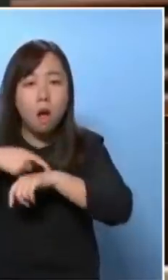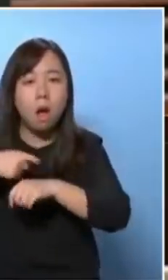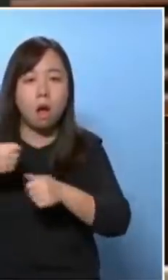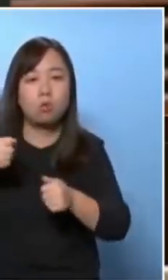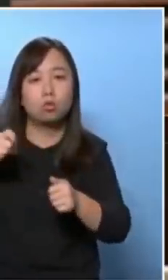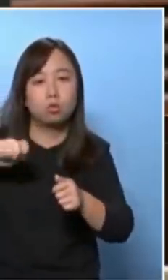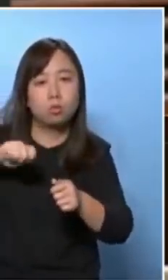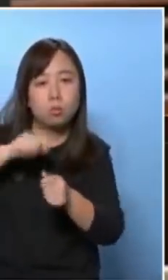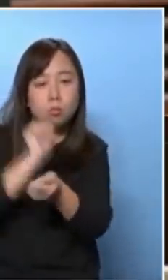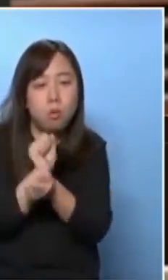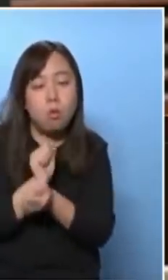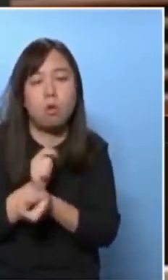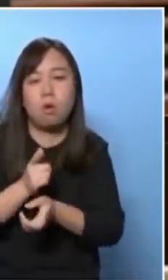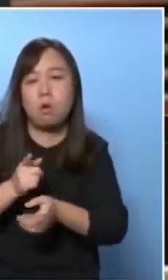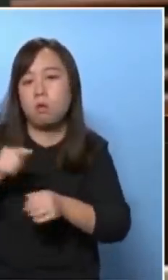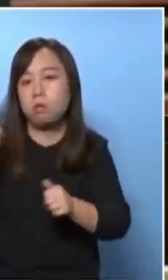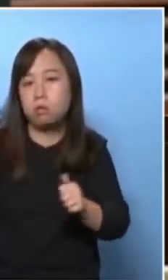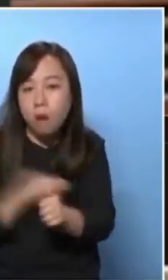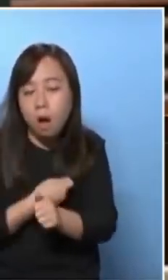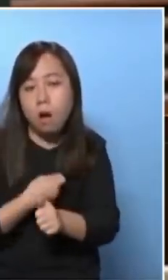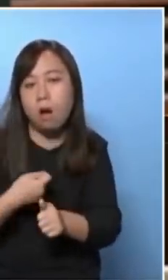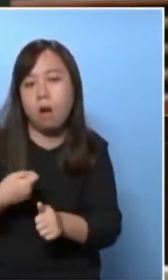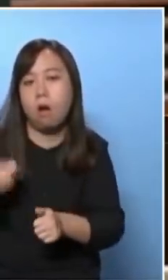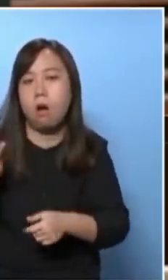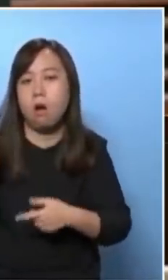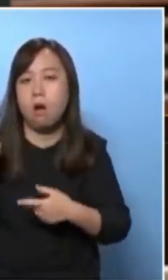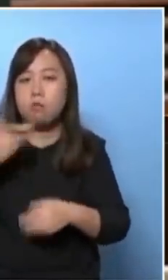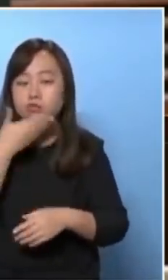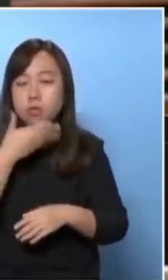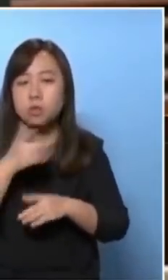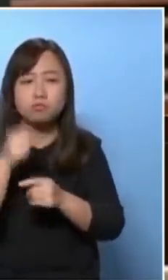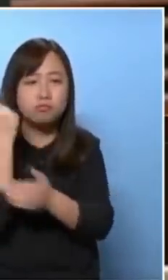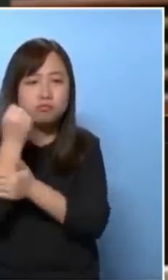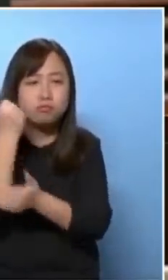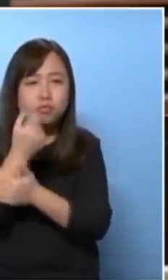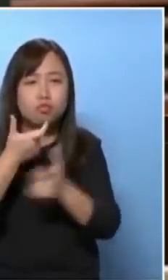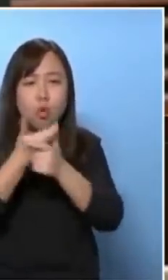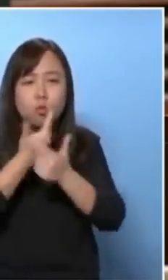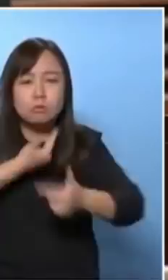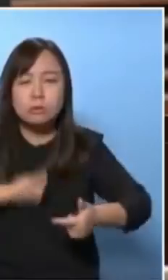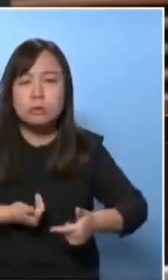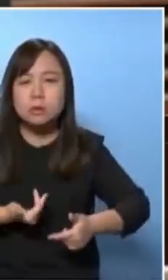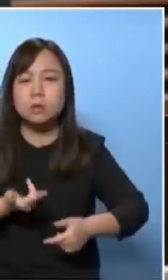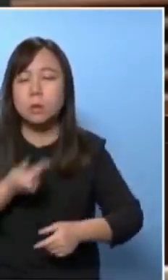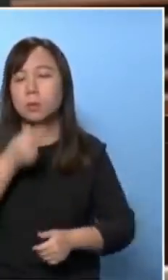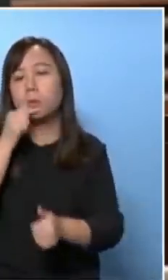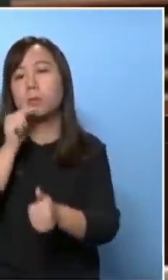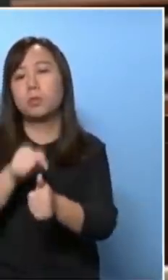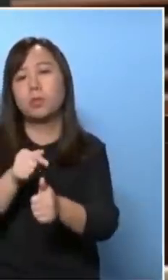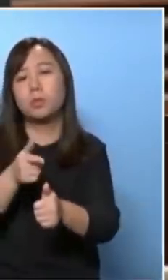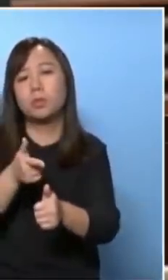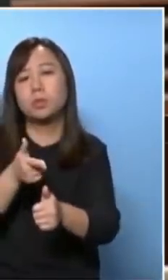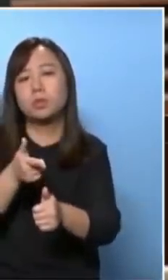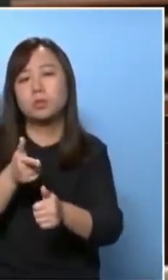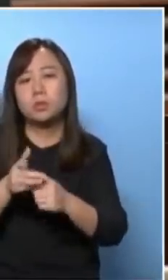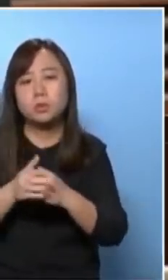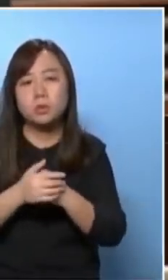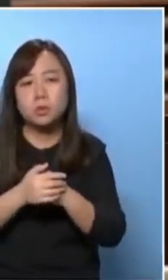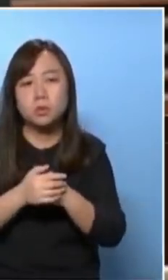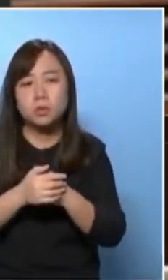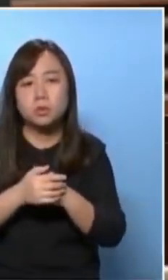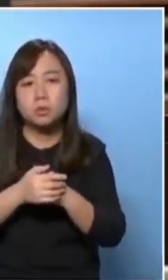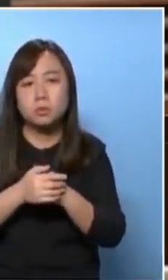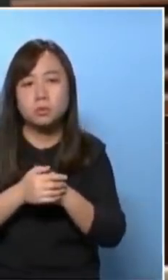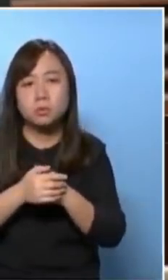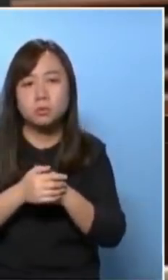年輕人，將那班為民主為公義抗爭的年輕人說成 They have no stake in this